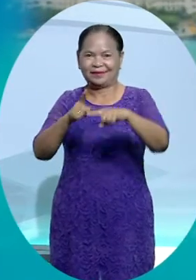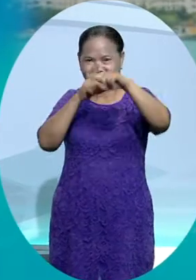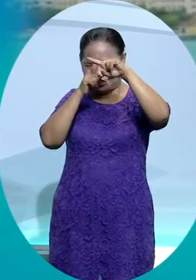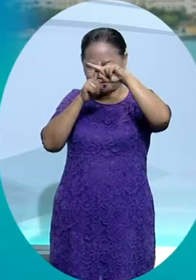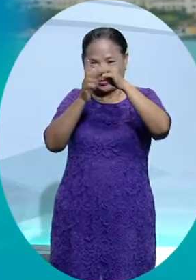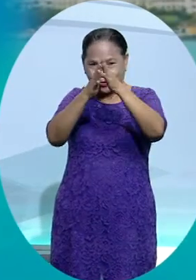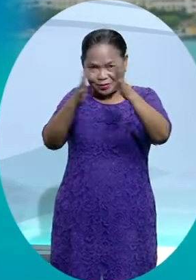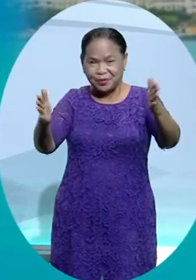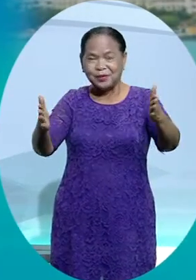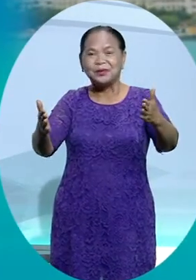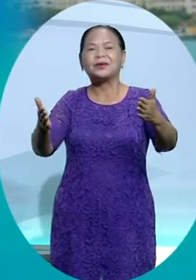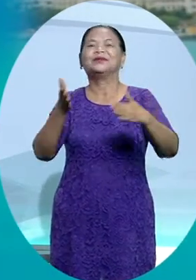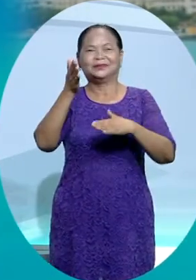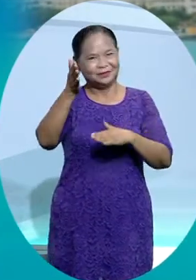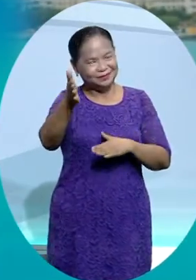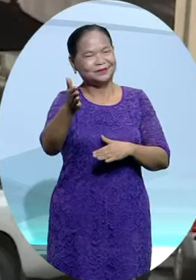đang được nhiều người hướng tới.